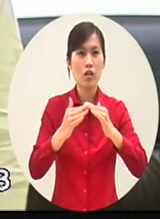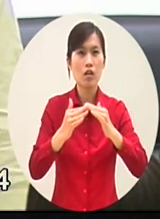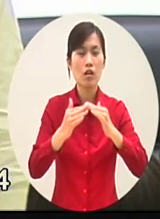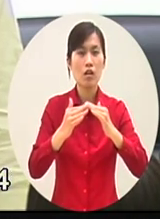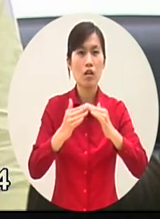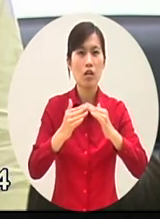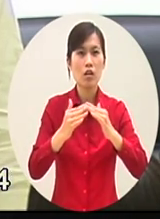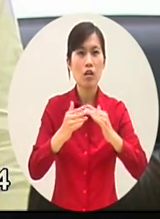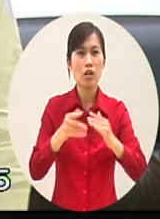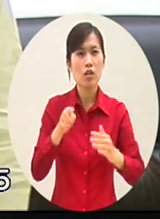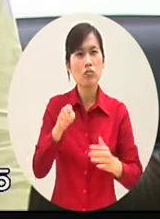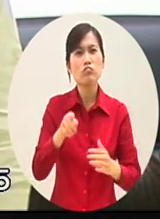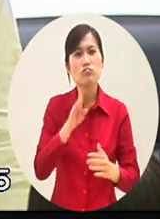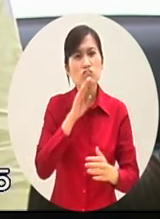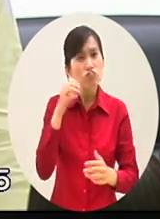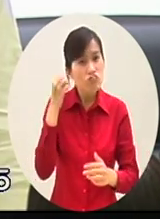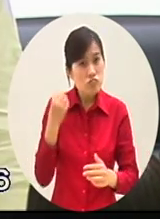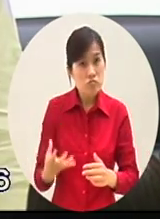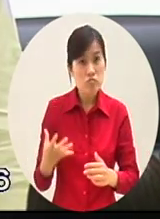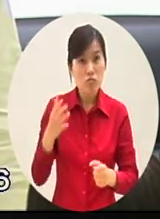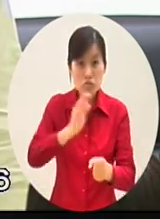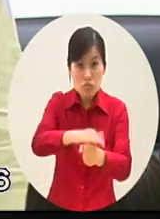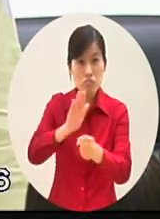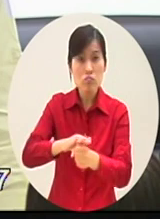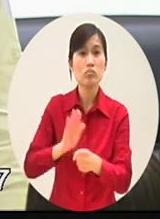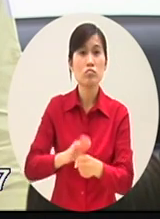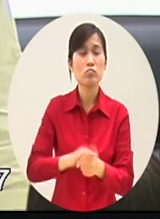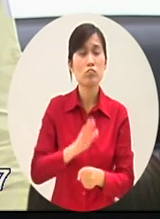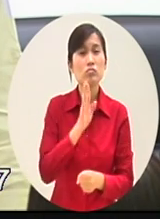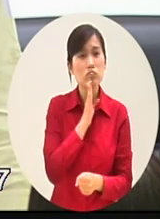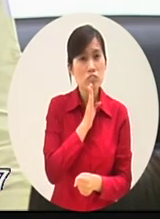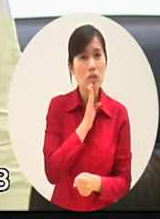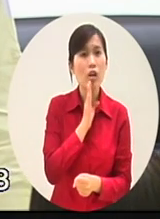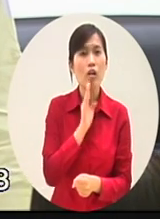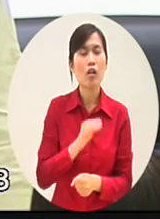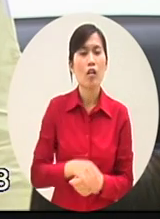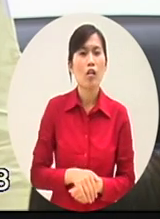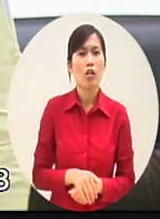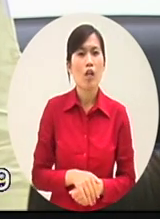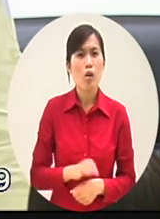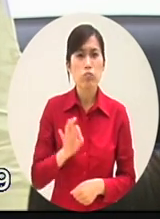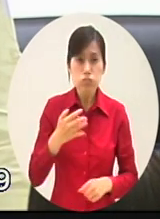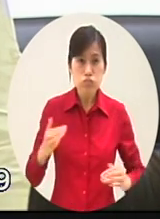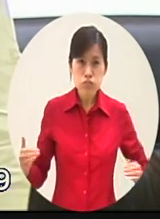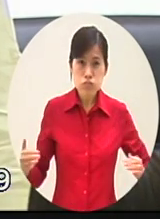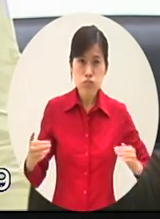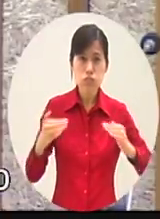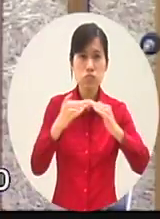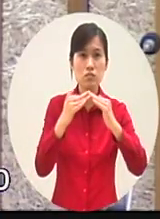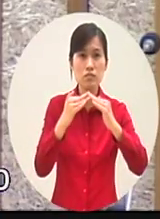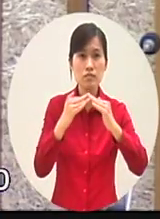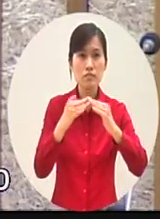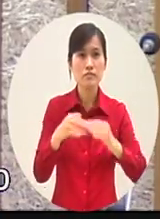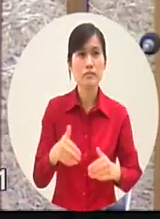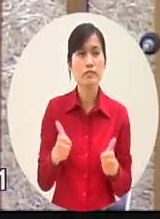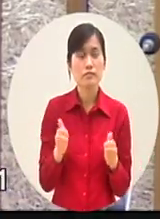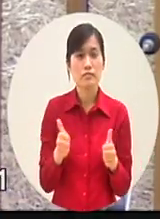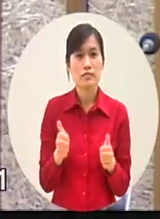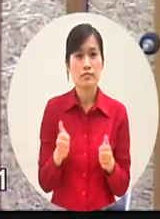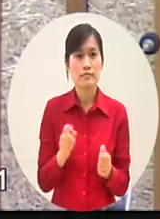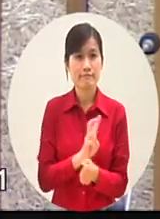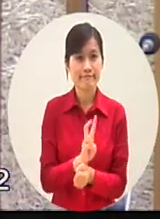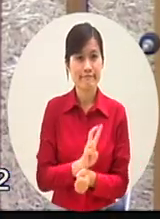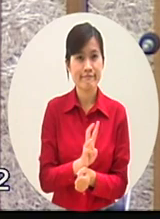道，那个也是新铺的。 请答复啊。 那个谢谢主席啊，谢谢林议员啊。其